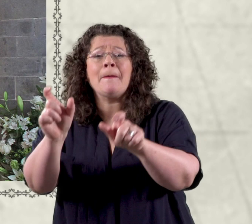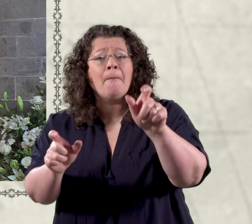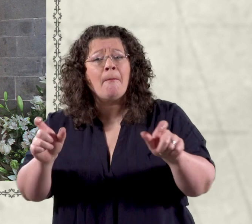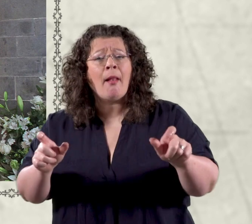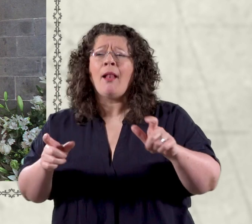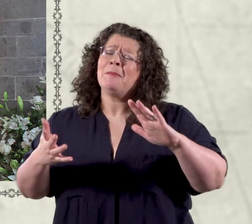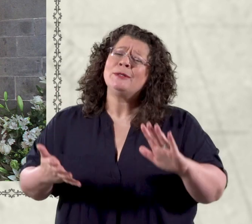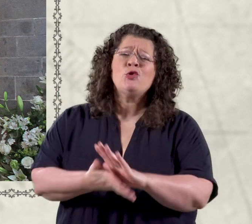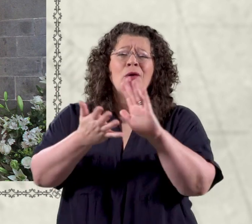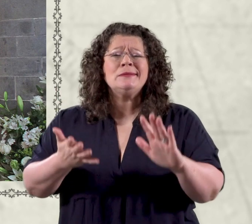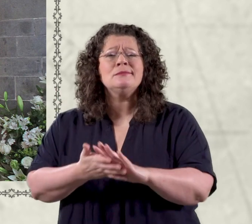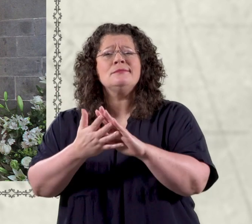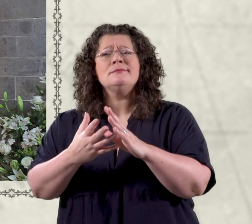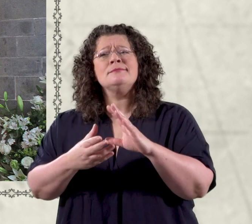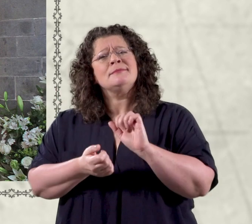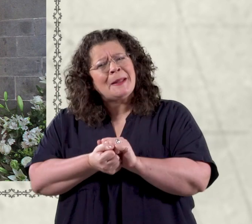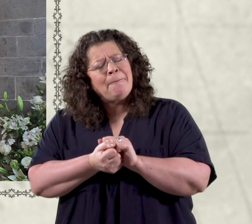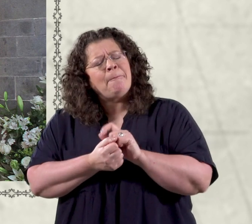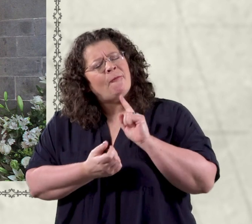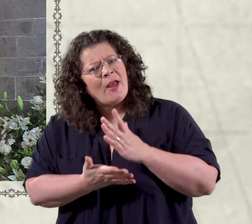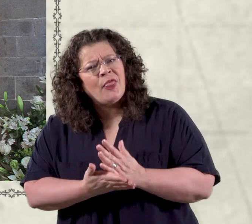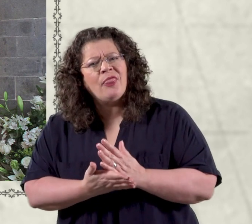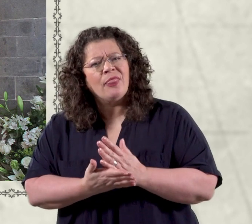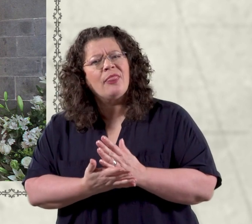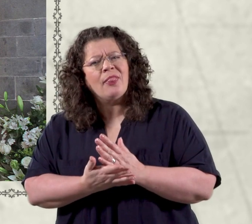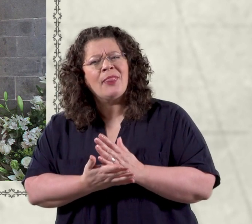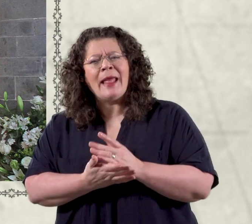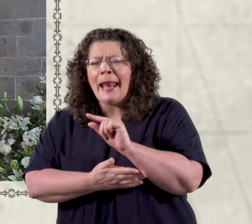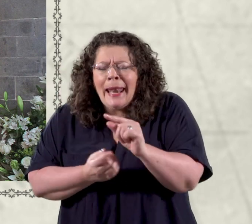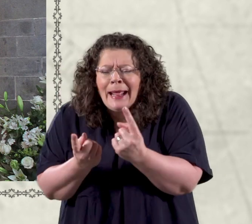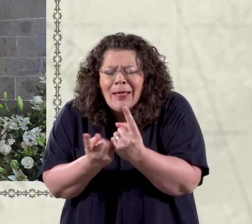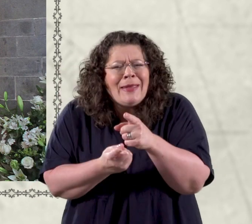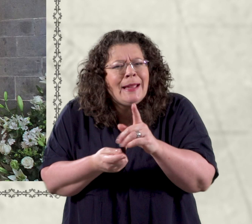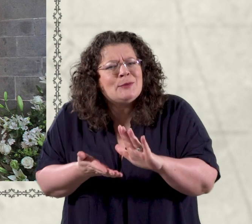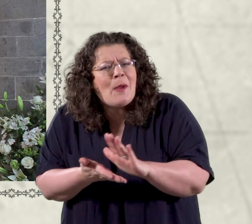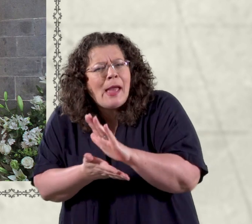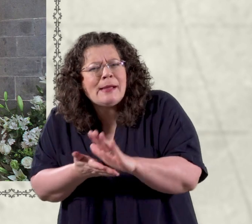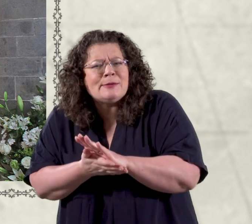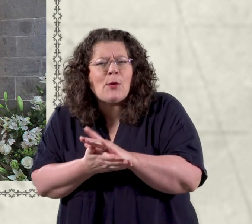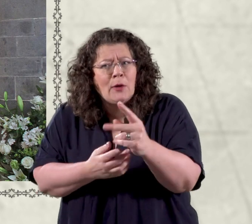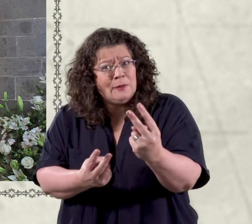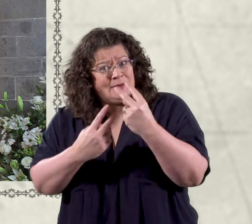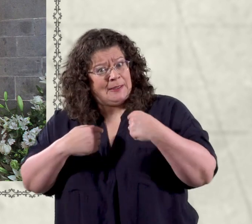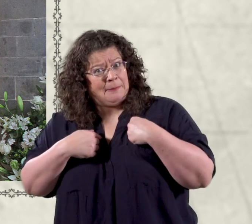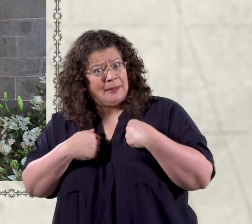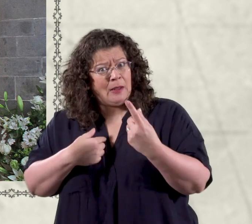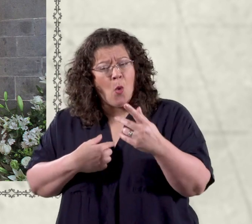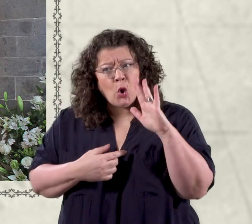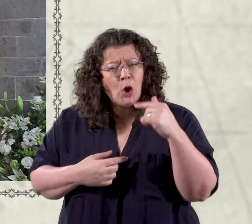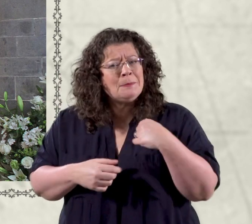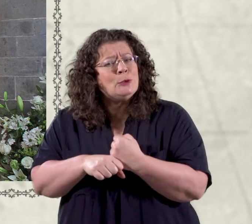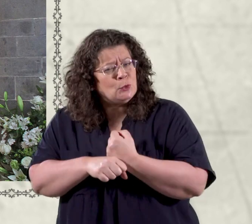a chwiorydd, byddwch lawen, cedwch eich ffydd a'ch cred, a gwnewch y pethau bychain,